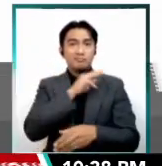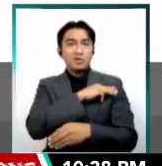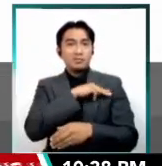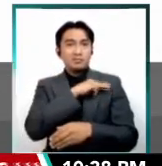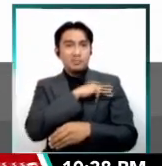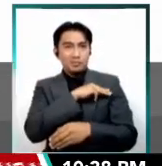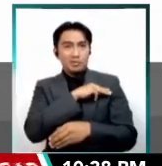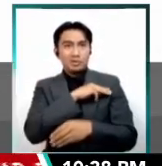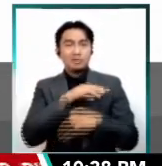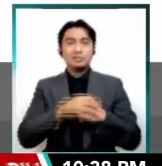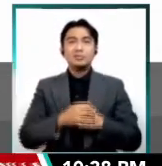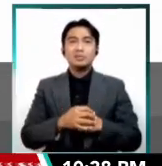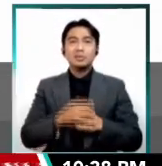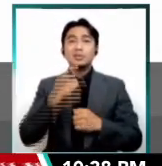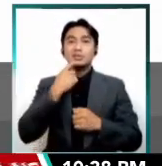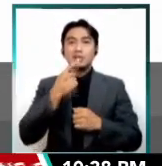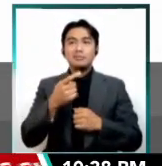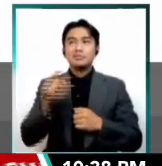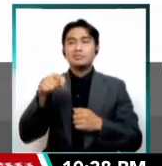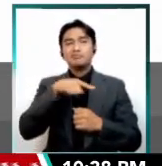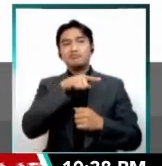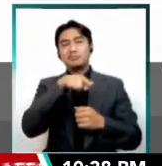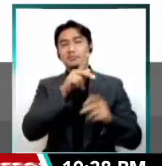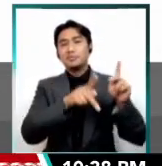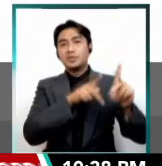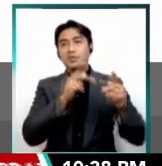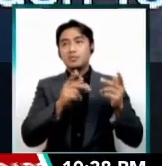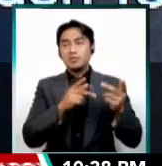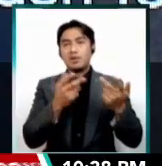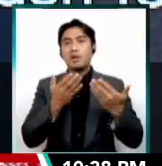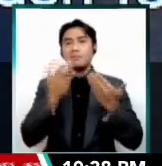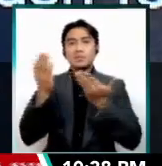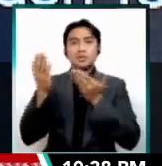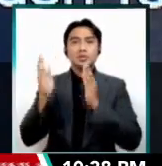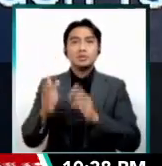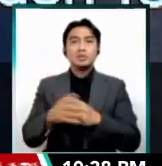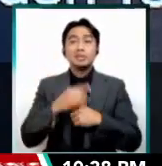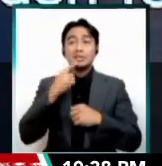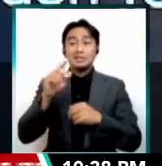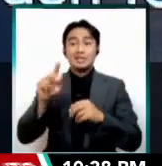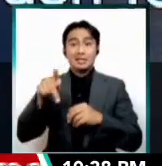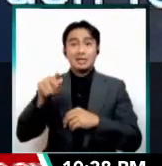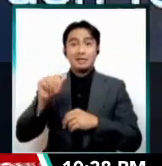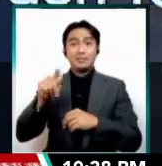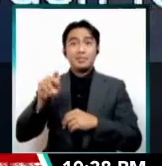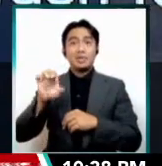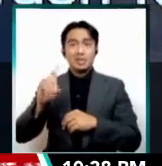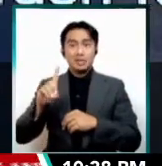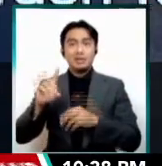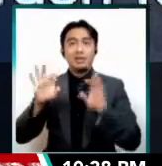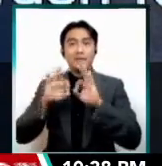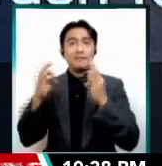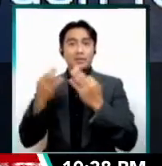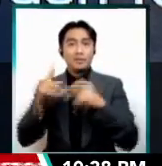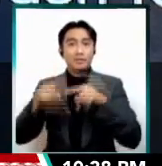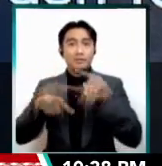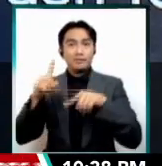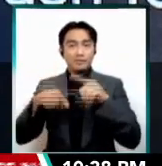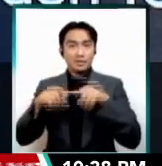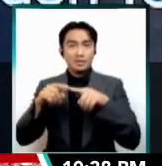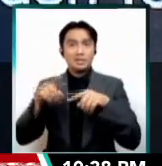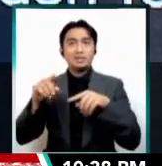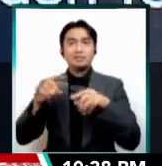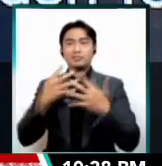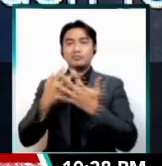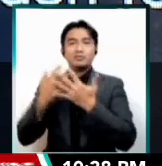Giit pa ng mga petitioner na kinabibilangan ng kapatid, families and friends of political prisoners, tumangging magbayad ang